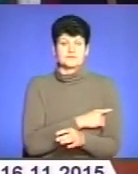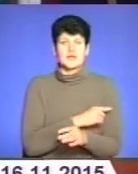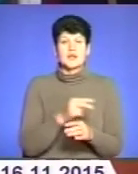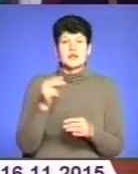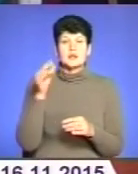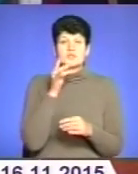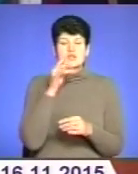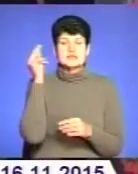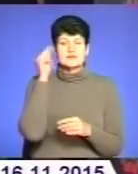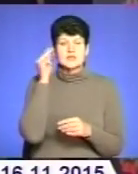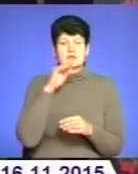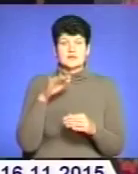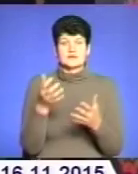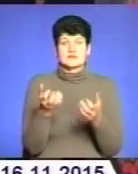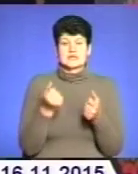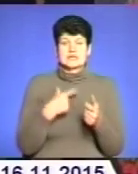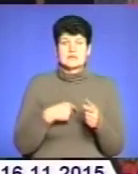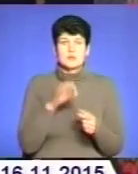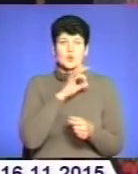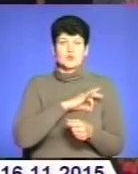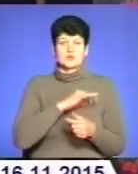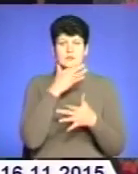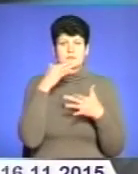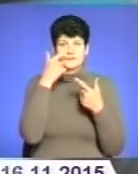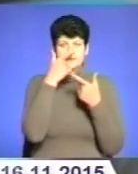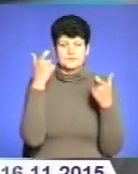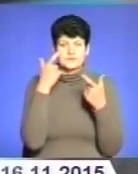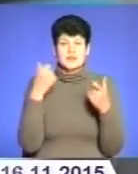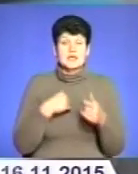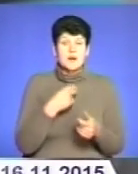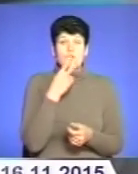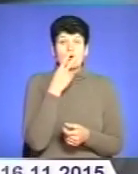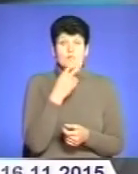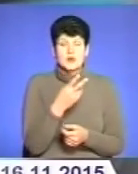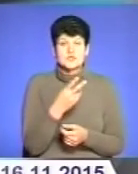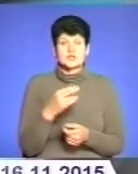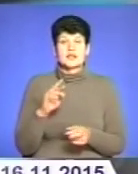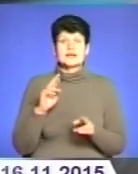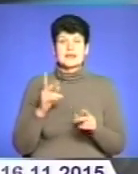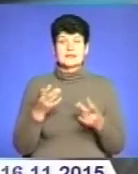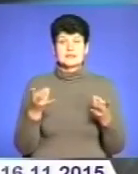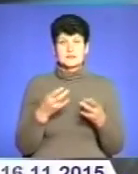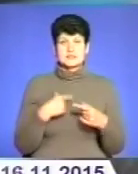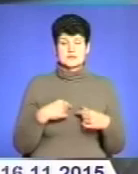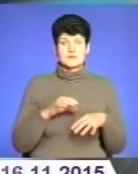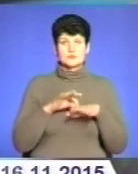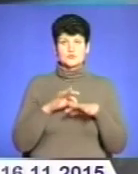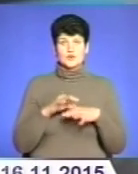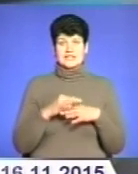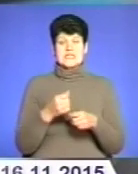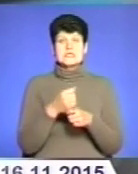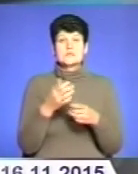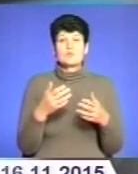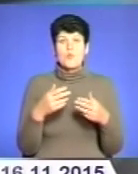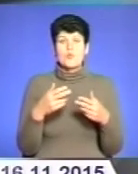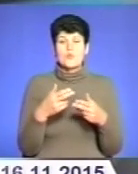діти почерпнули для себе чимало корисної інформації. Я побачила, як треба поводитись зі зброєю,